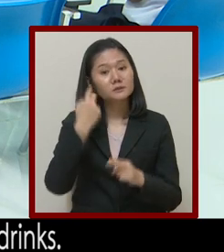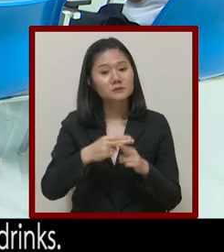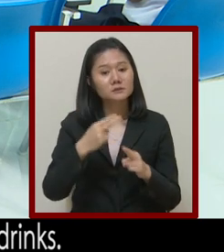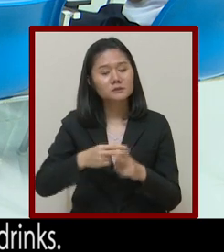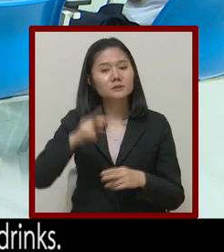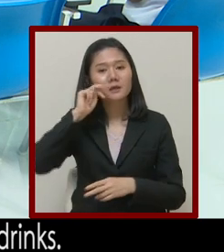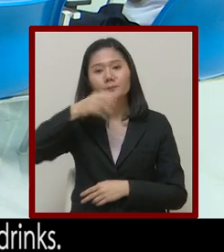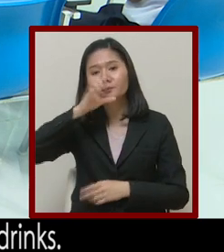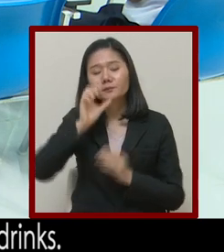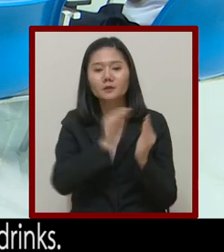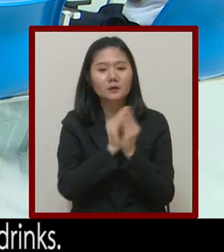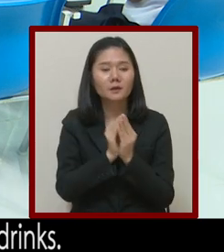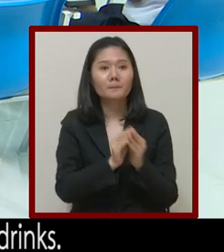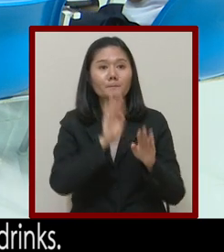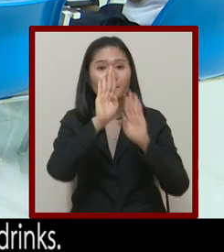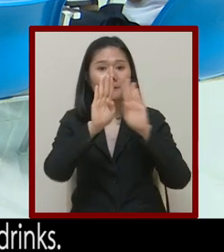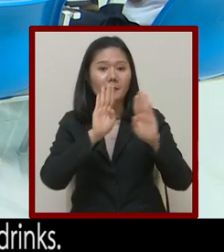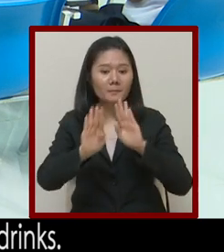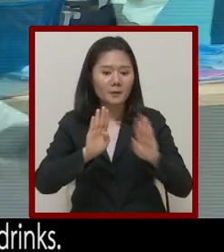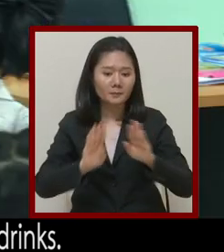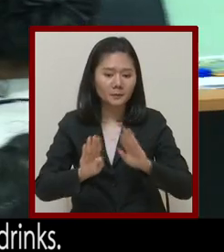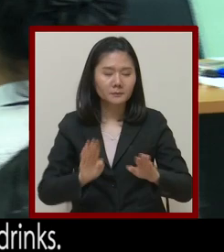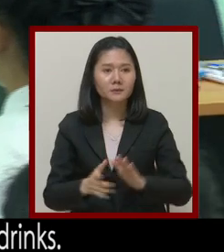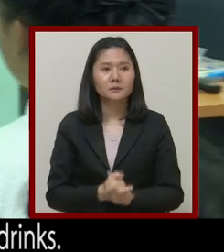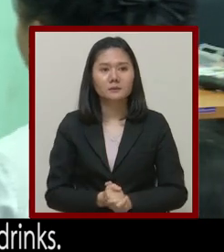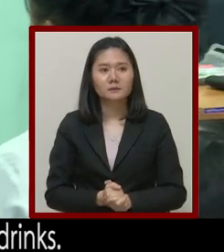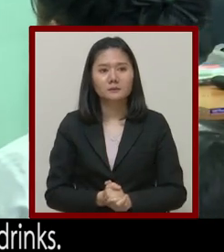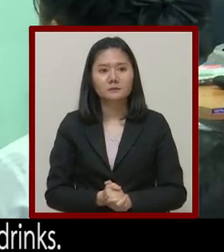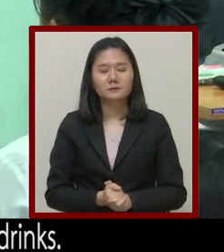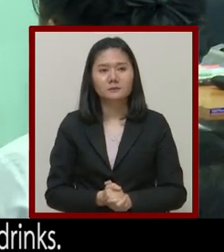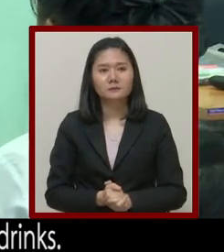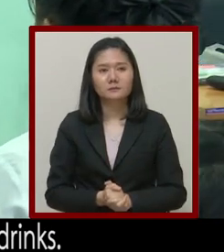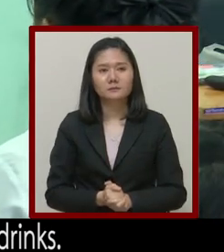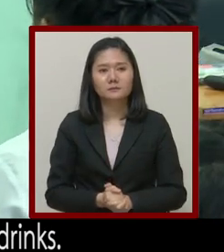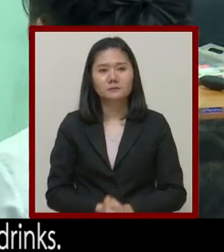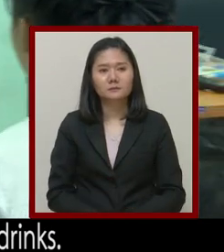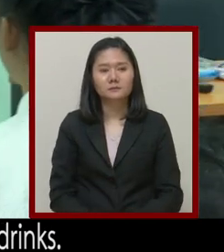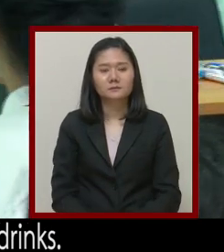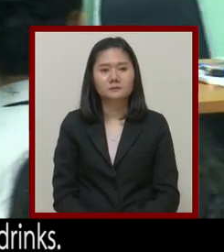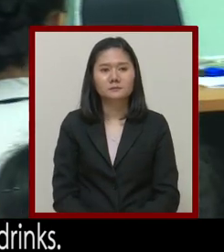อของเครื่องดื่มหรือว่าอาหารเนี่ยมาติดเอาไว้ตามหัวข้อที่ได้รับมอบหมายเลยเชิญค่ะ